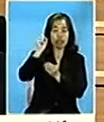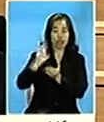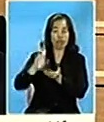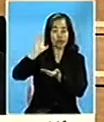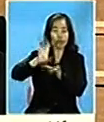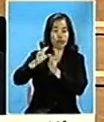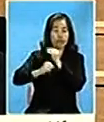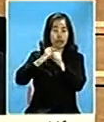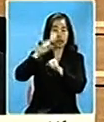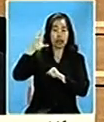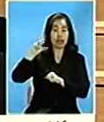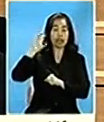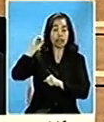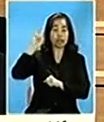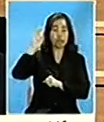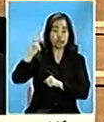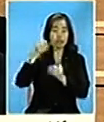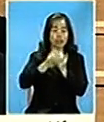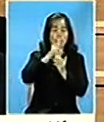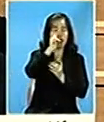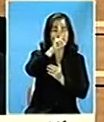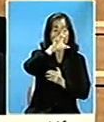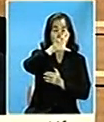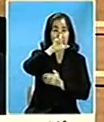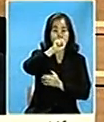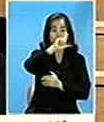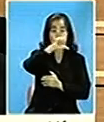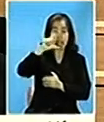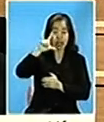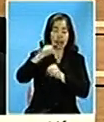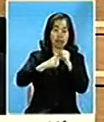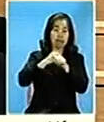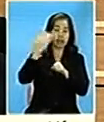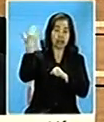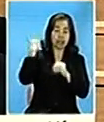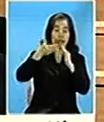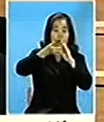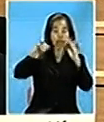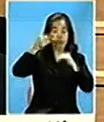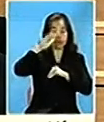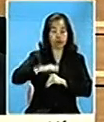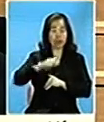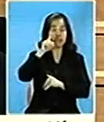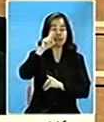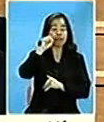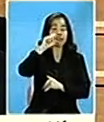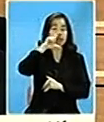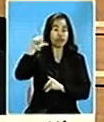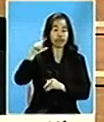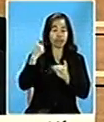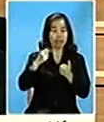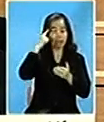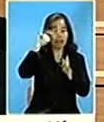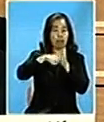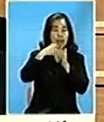ครับก็ประมาณ 300,000 ล้านบาทซึ่งลดลงจากปีที่แล้ว 100,000 ล้านบาทซึ่งก็ถือว่าเป็นนิมิตหมายอันดีที่รัฐบาลล